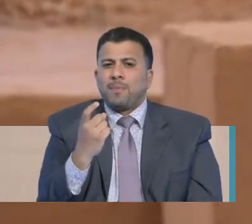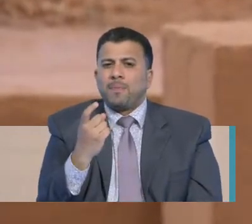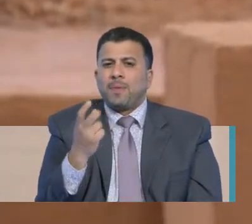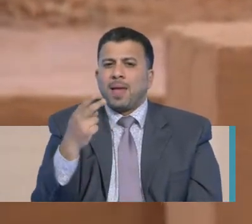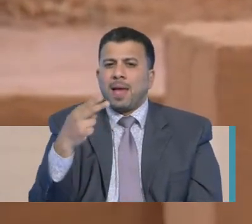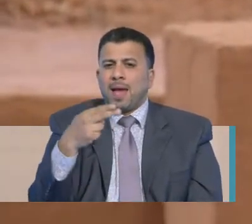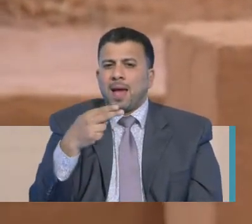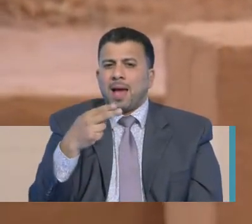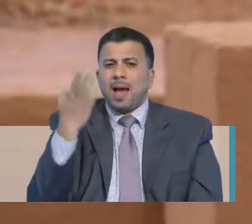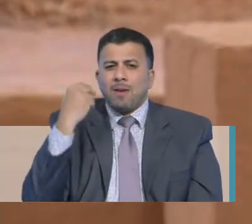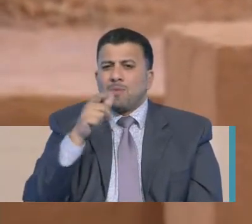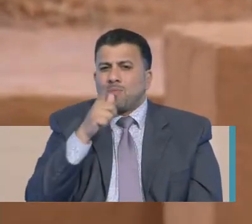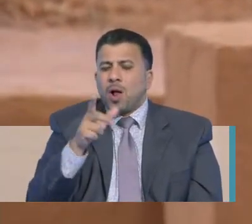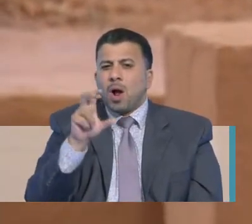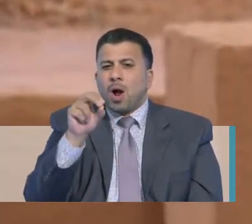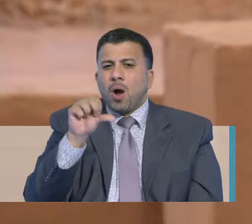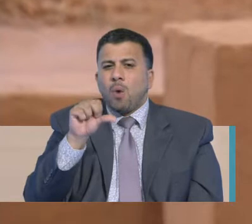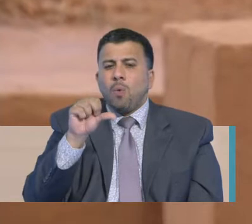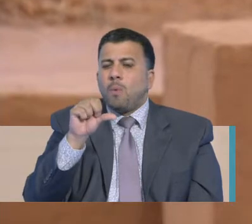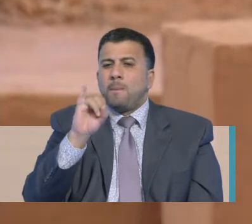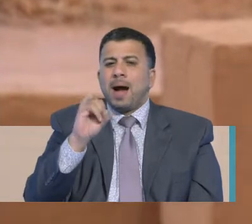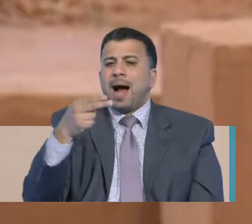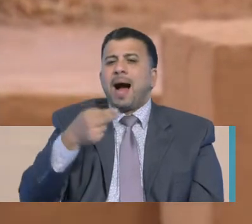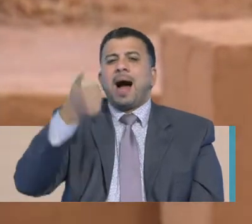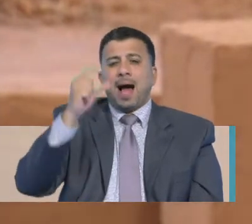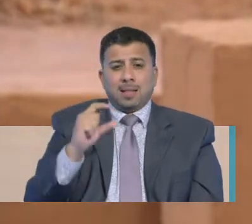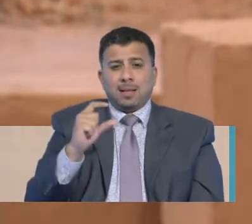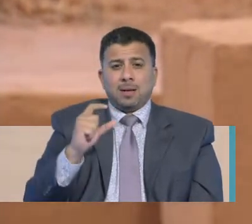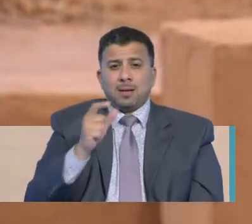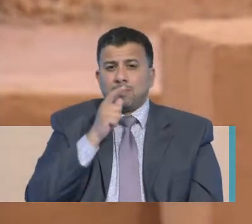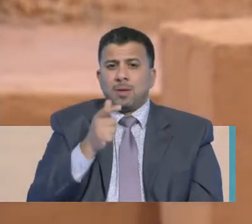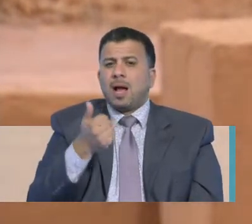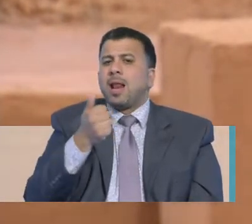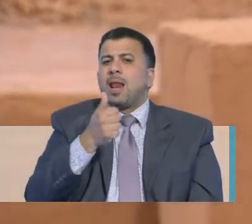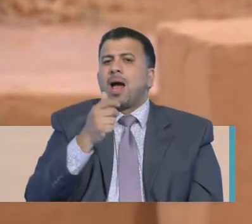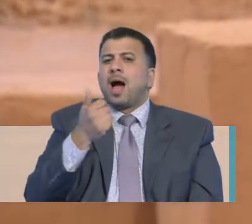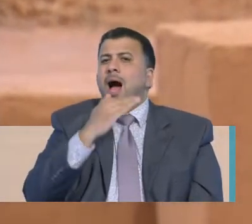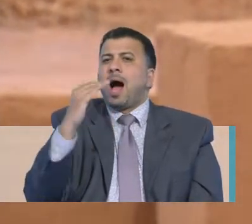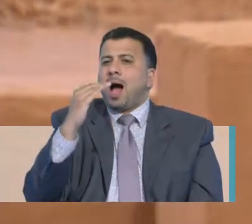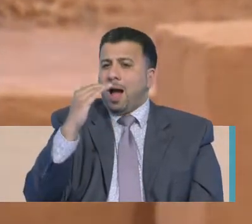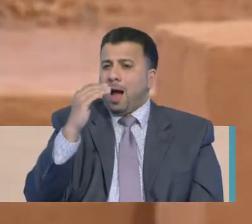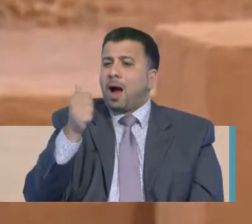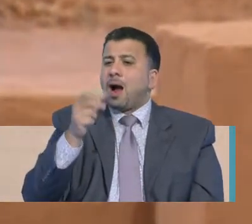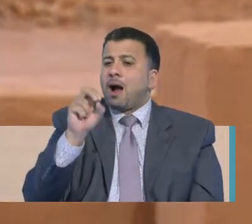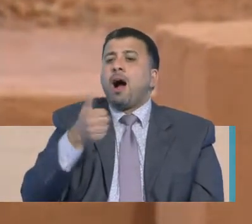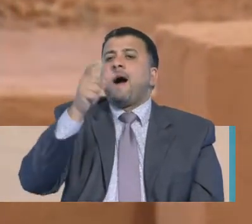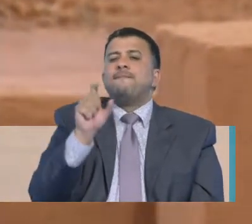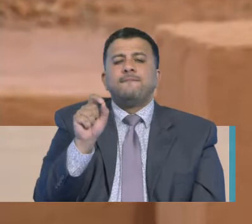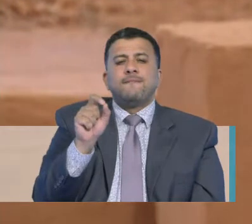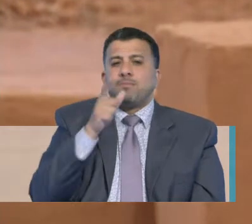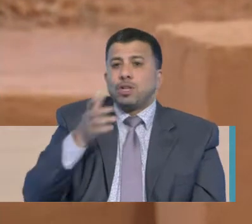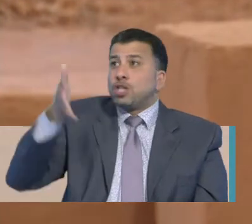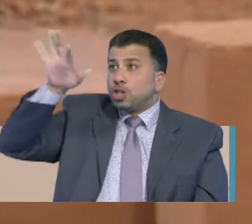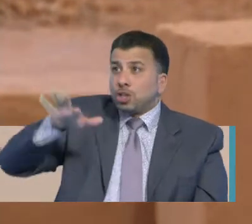عاد أنذر قومه بالأحقاف. طيب ما هي الأحقاف؟ تلال جبال كبيرة